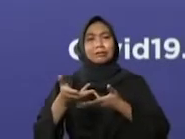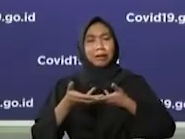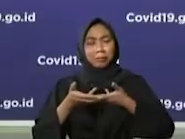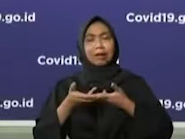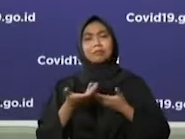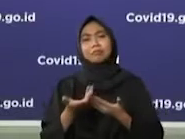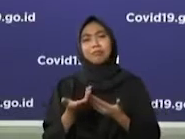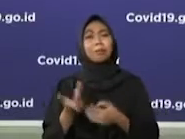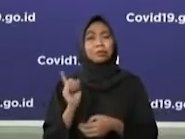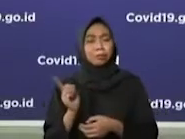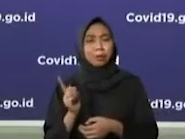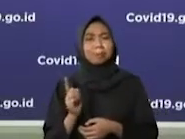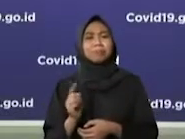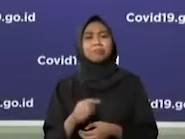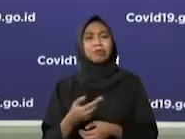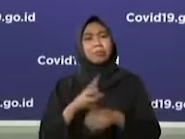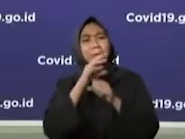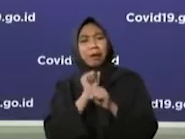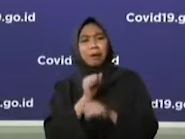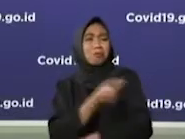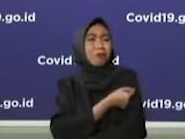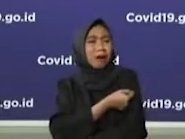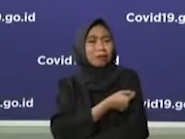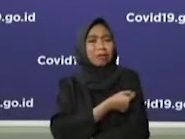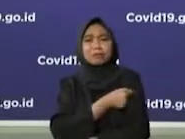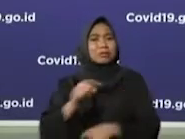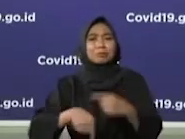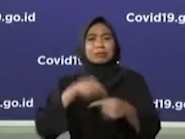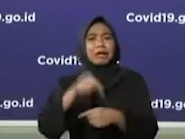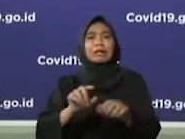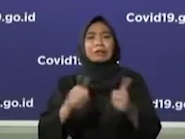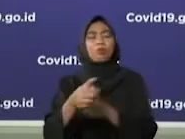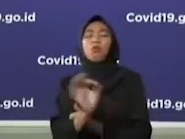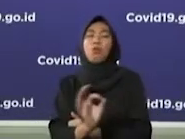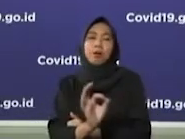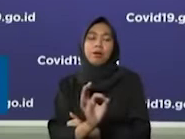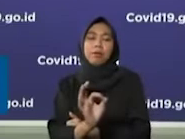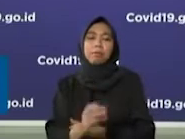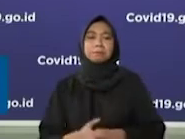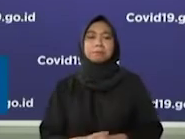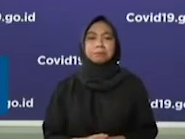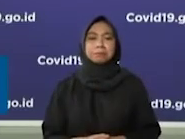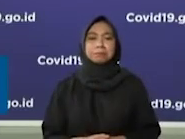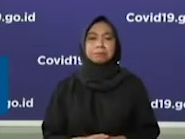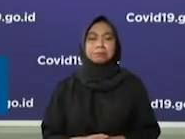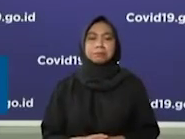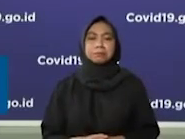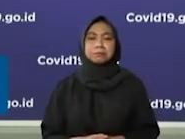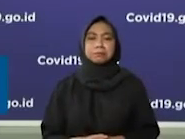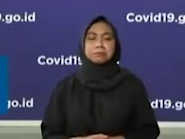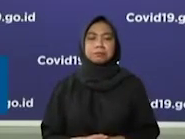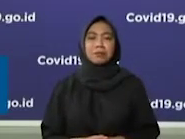seluruh dunia harapkan untuk bisa kita dapatkan masih belum menemukan titik terang kita masih belum pasti